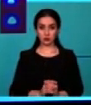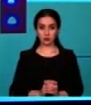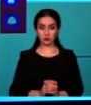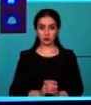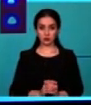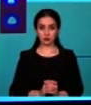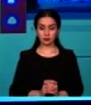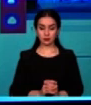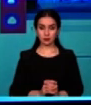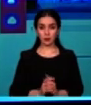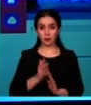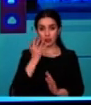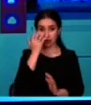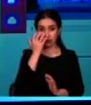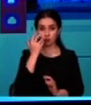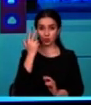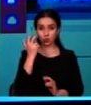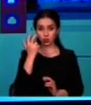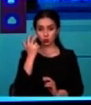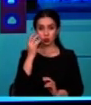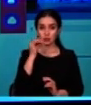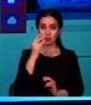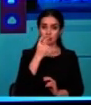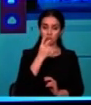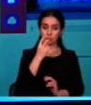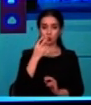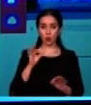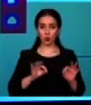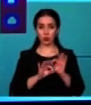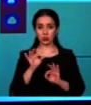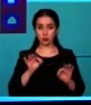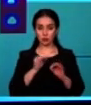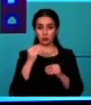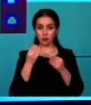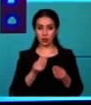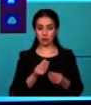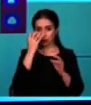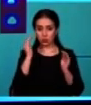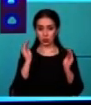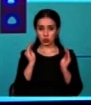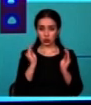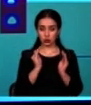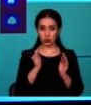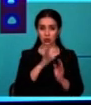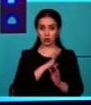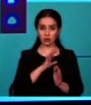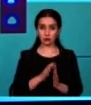Демәк, расымымызды 300-ге 200 өлчамда берамыз. Мана расымымыз